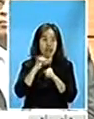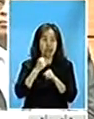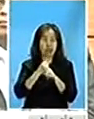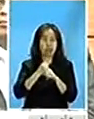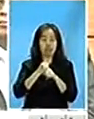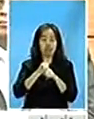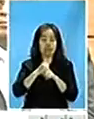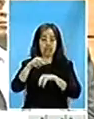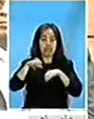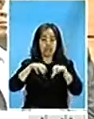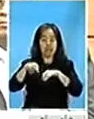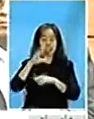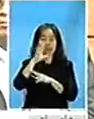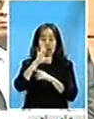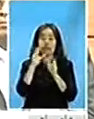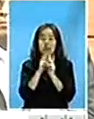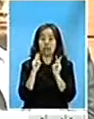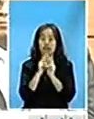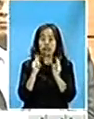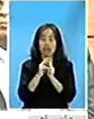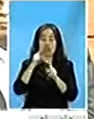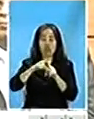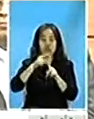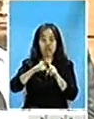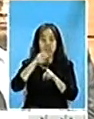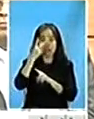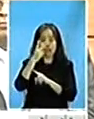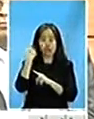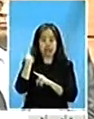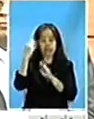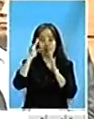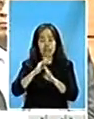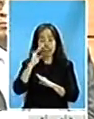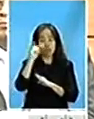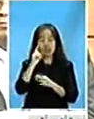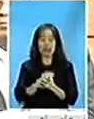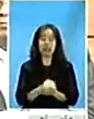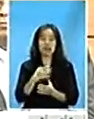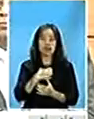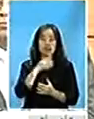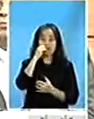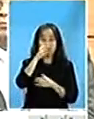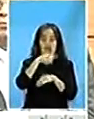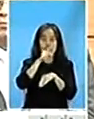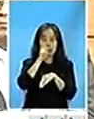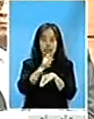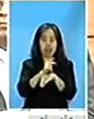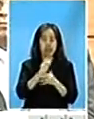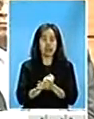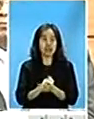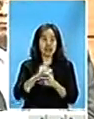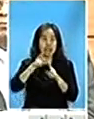านในชั้นกรรมาธิการตลอดช่วง2เดือนที่ผ่านมานั้นก็อยากจะเรียนท่านประธานนะครับว่าในระยะ